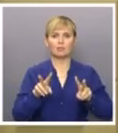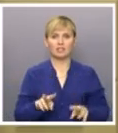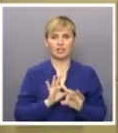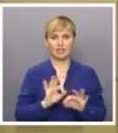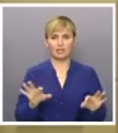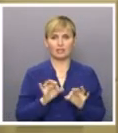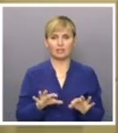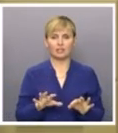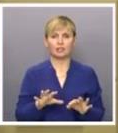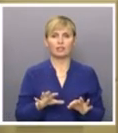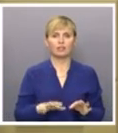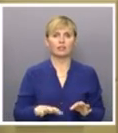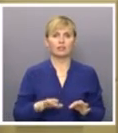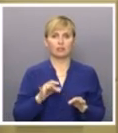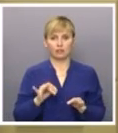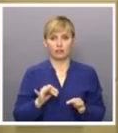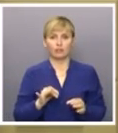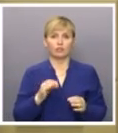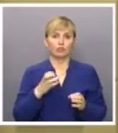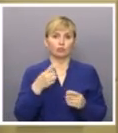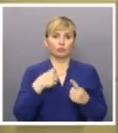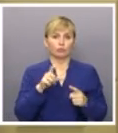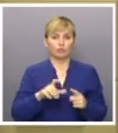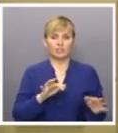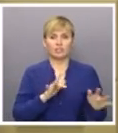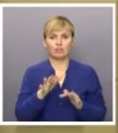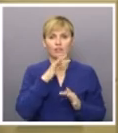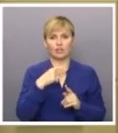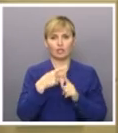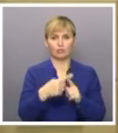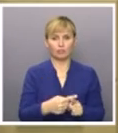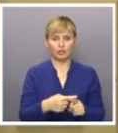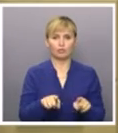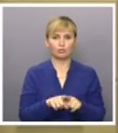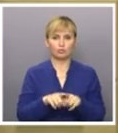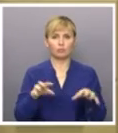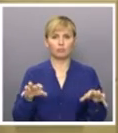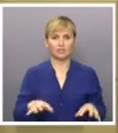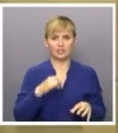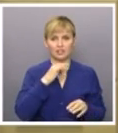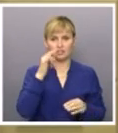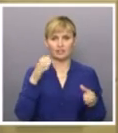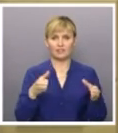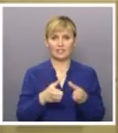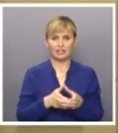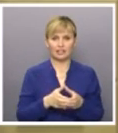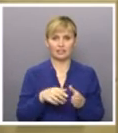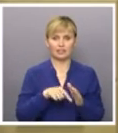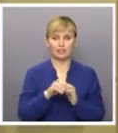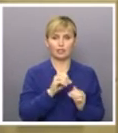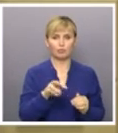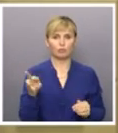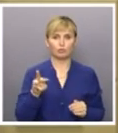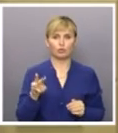Forbes KZ. Солидарность с ней в беседе с корреспондентом «Делового времени» выразил и президент Казахстанской федерации недвижимости Ермек